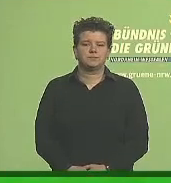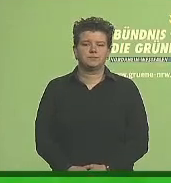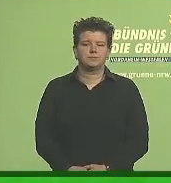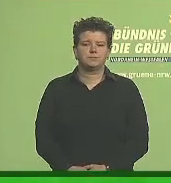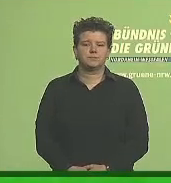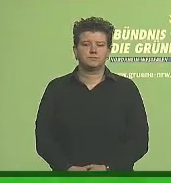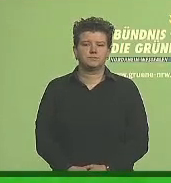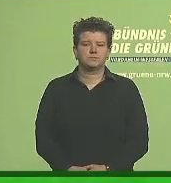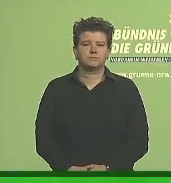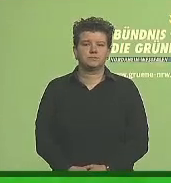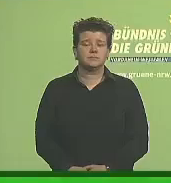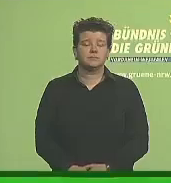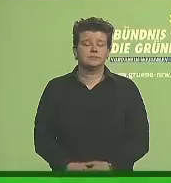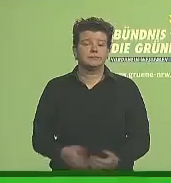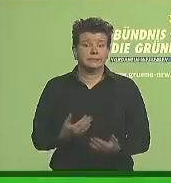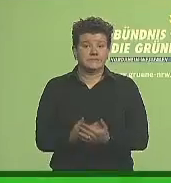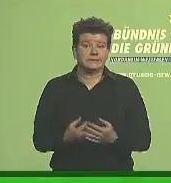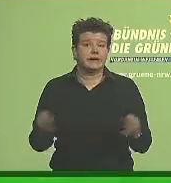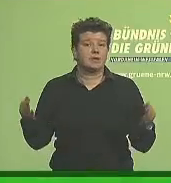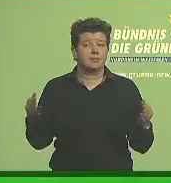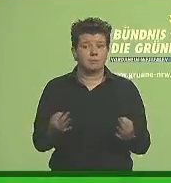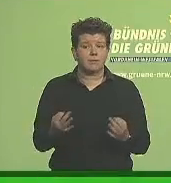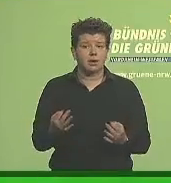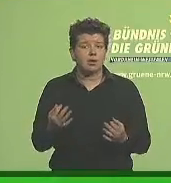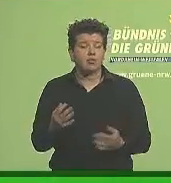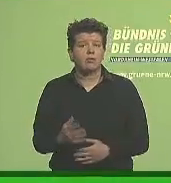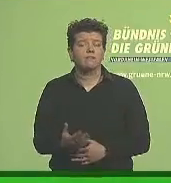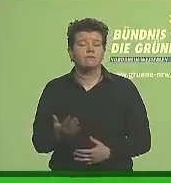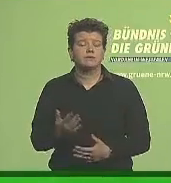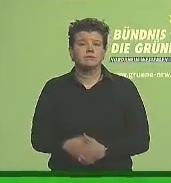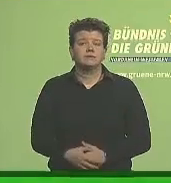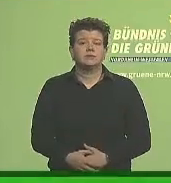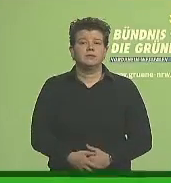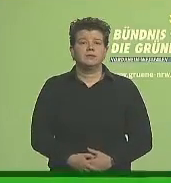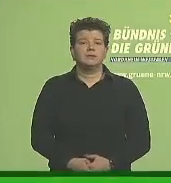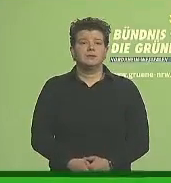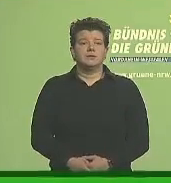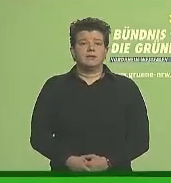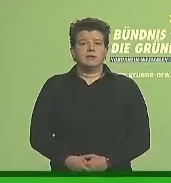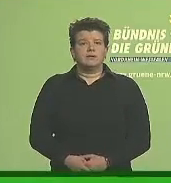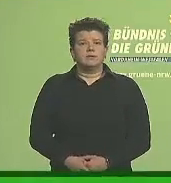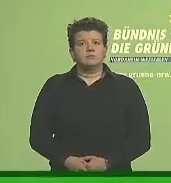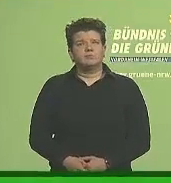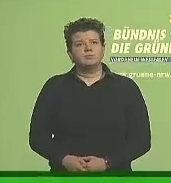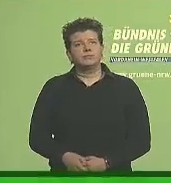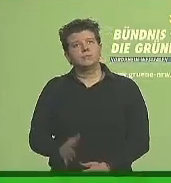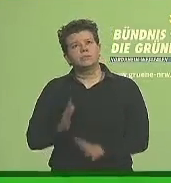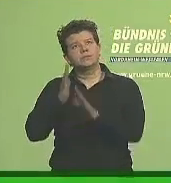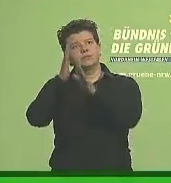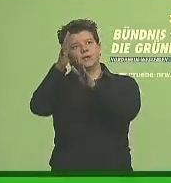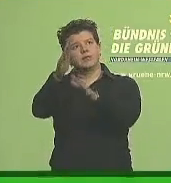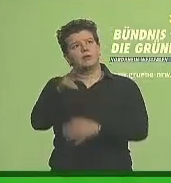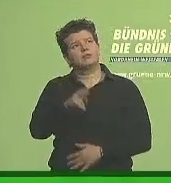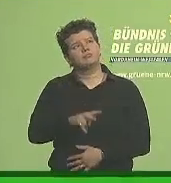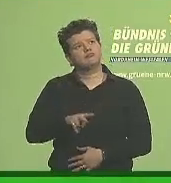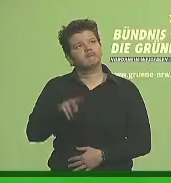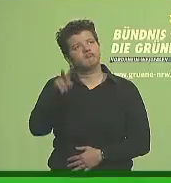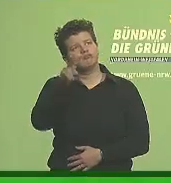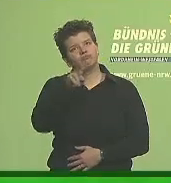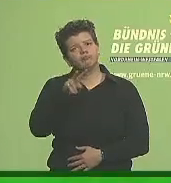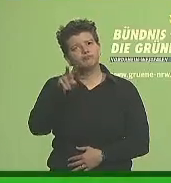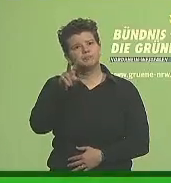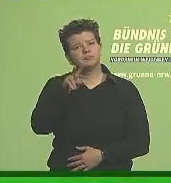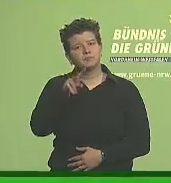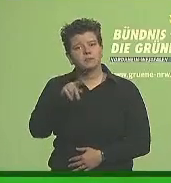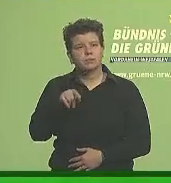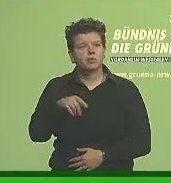Und wir brauchen das auch deshalb, wenn wir uns umschauen. Nicht, dass wir in 10 Jahren uns umgucken und um uns herum ist eine schöne